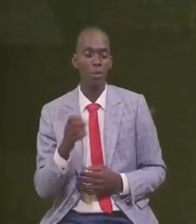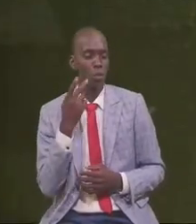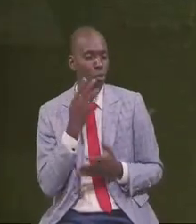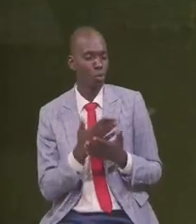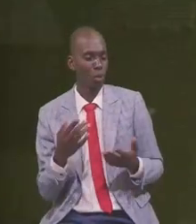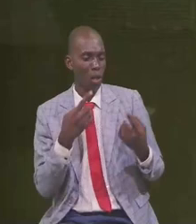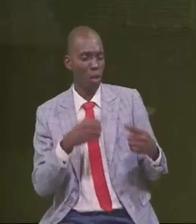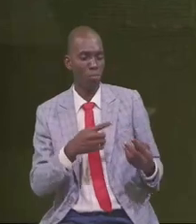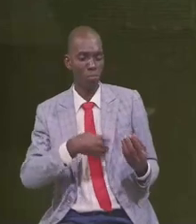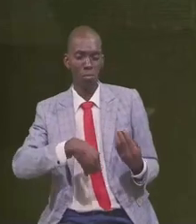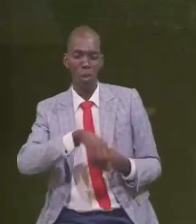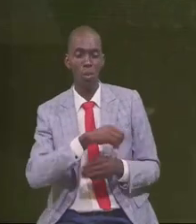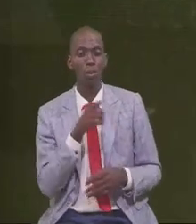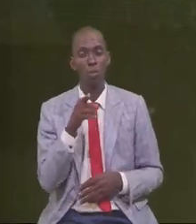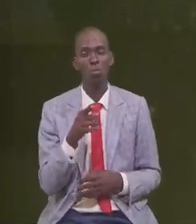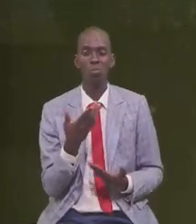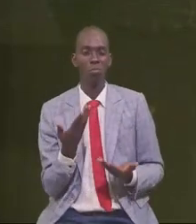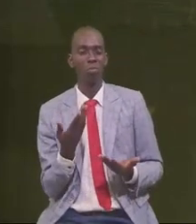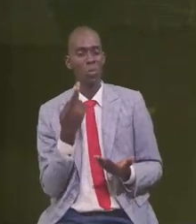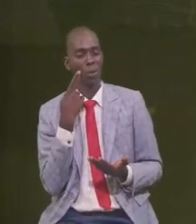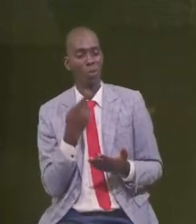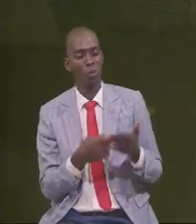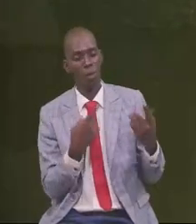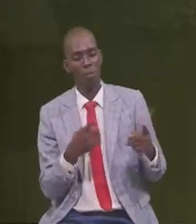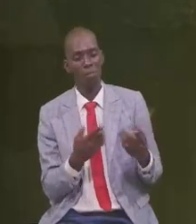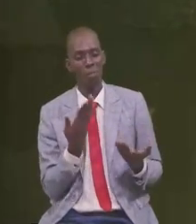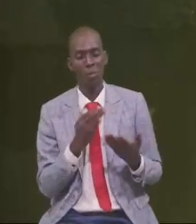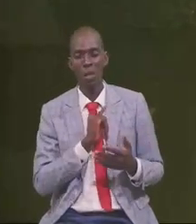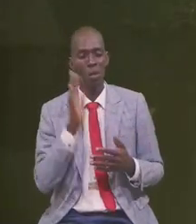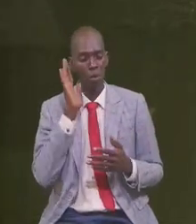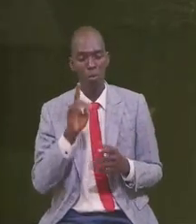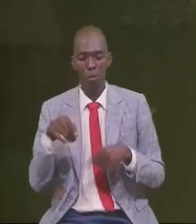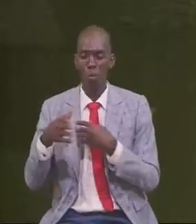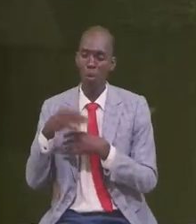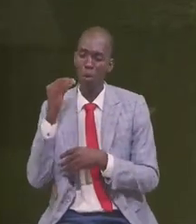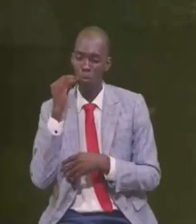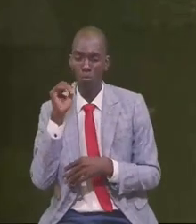venir demain. Peut-être il va revenir demain. Tel que je suis là.